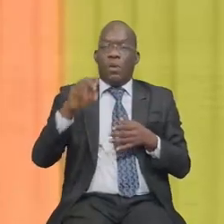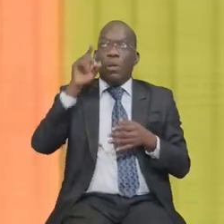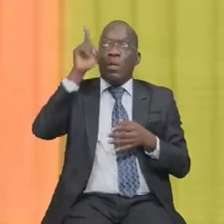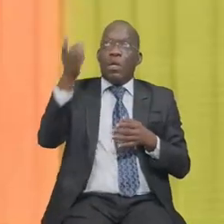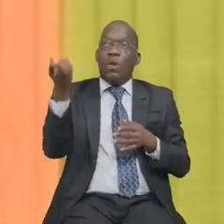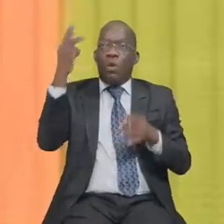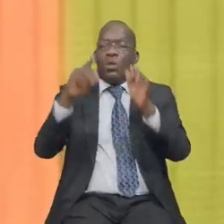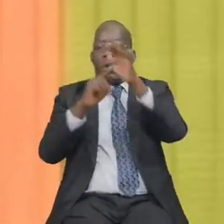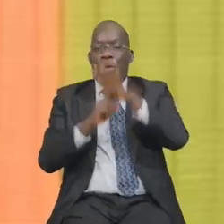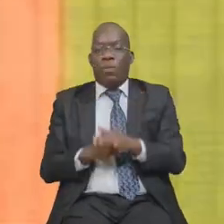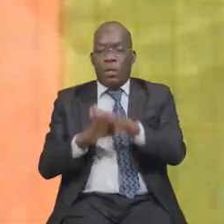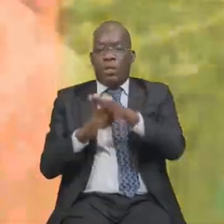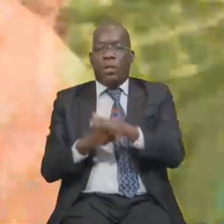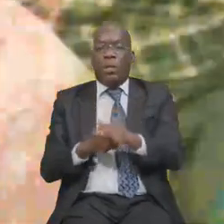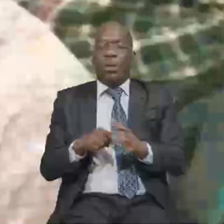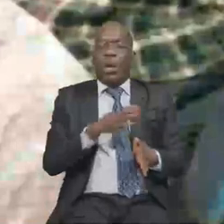et opprimé